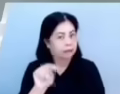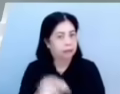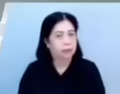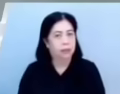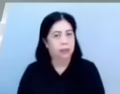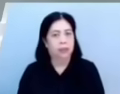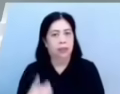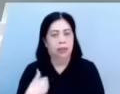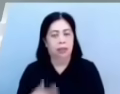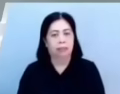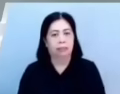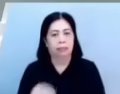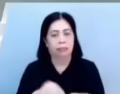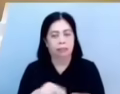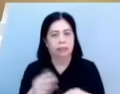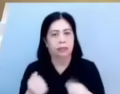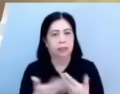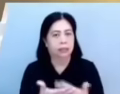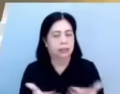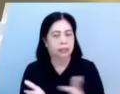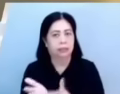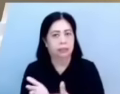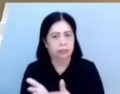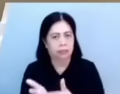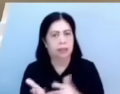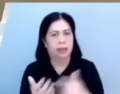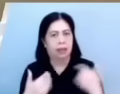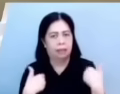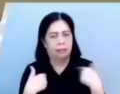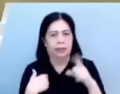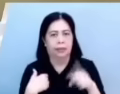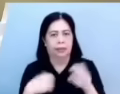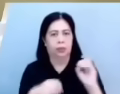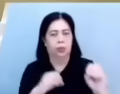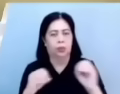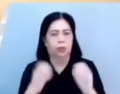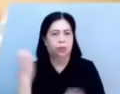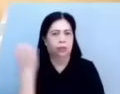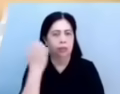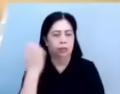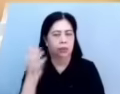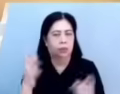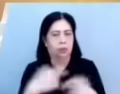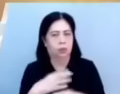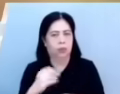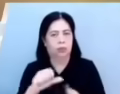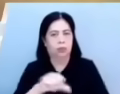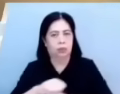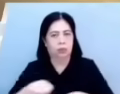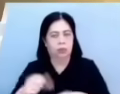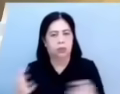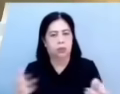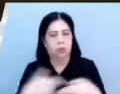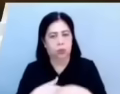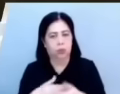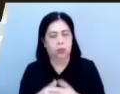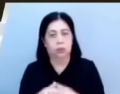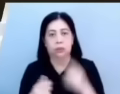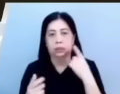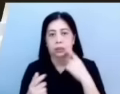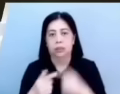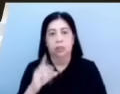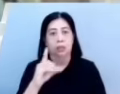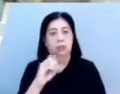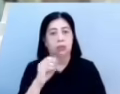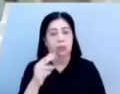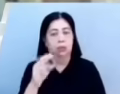dagdag na mga gamit, gamot at supplies din dapat sa kanilang emergency at operating rooms. Itinuturing ng DOH ang Pasko